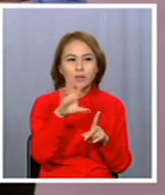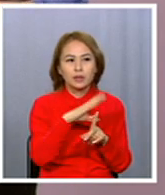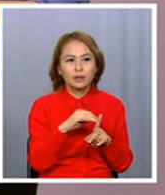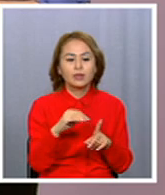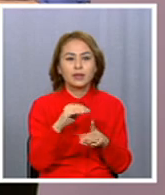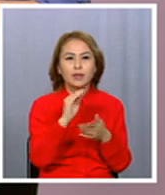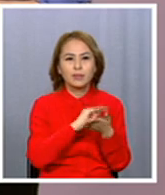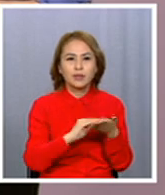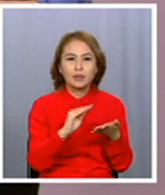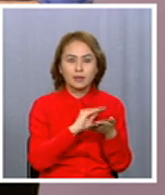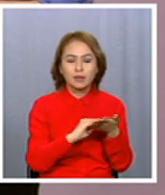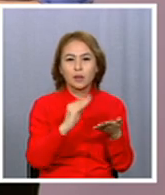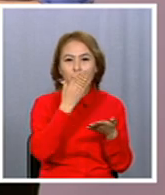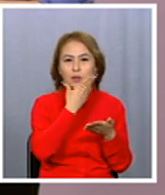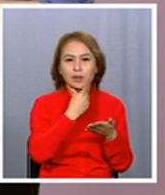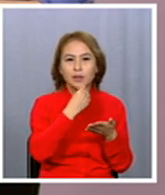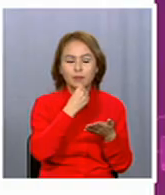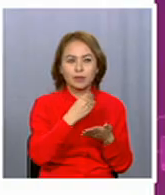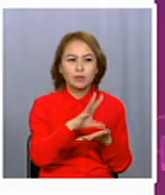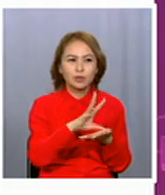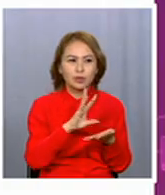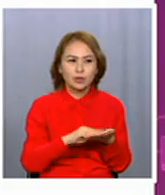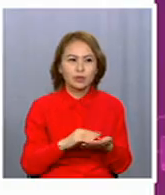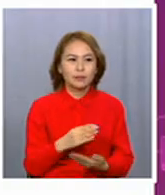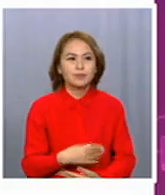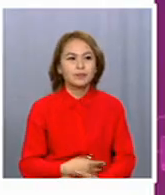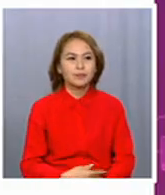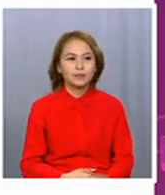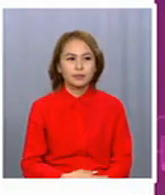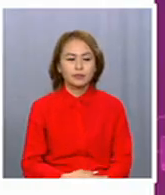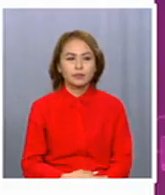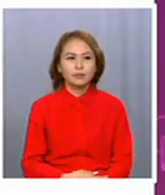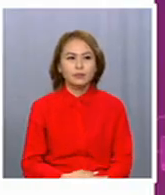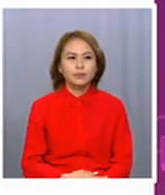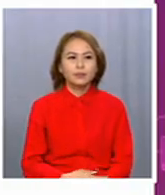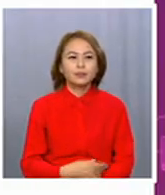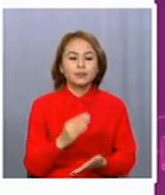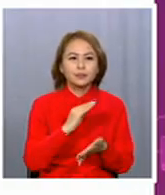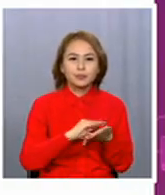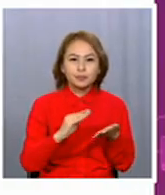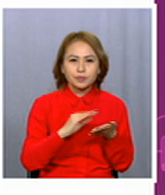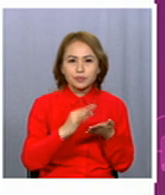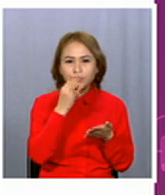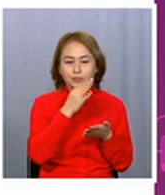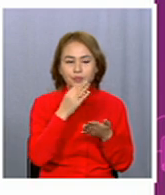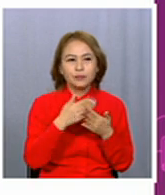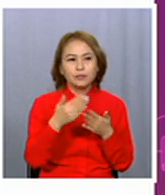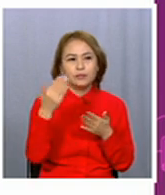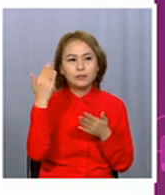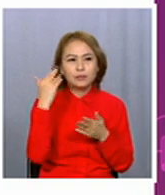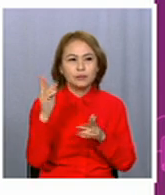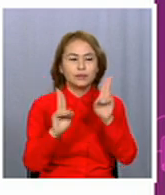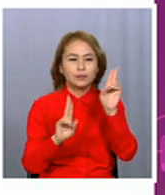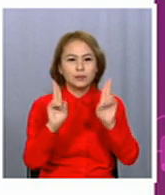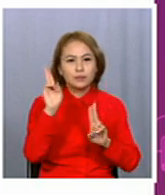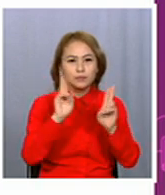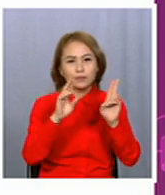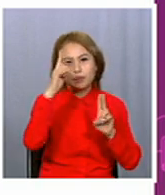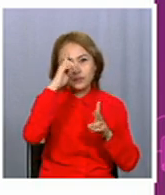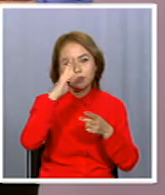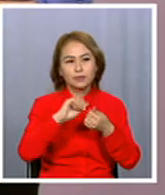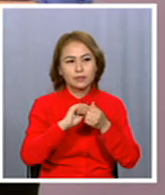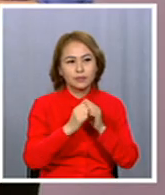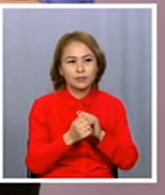дәптерімізге көркем етіп көшірейік. Жазу жазбас бұрын, жазу кезіндегі ережені естеріңе